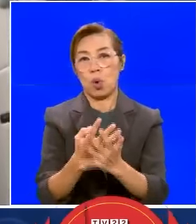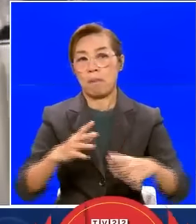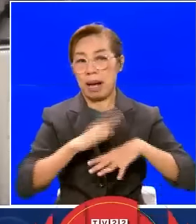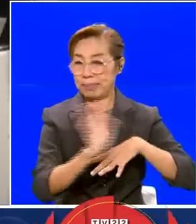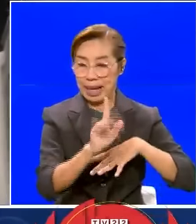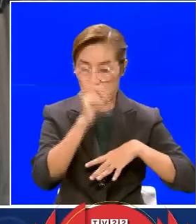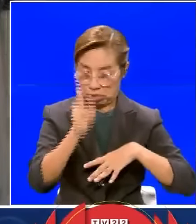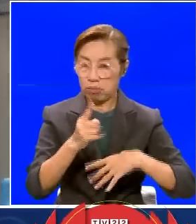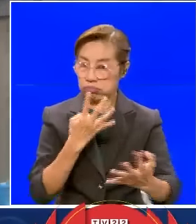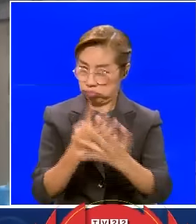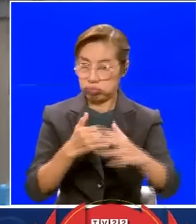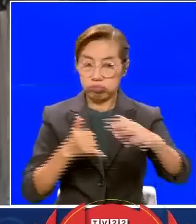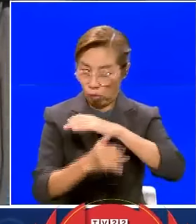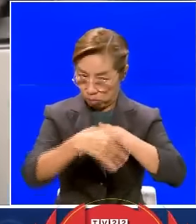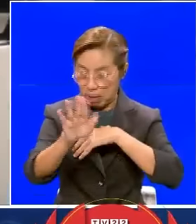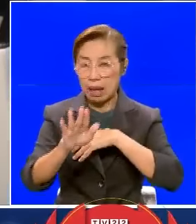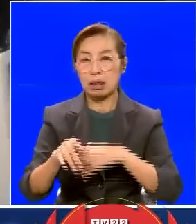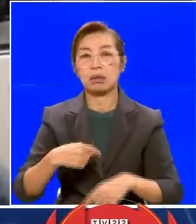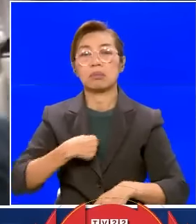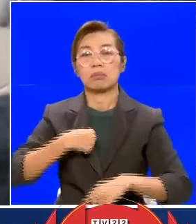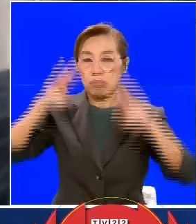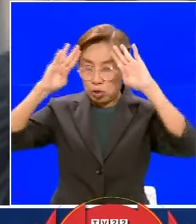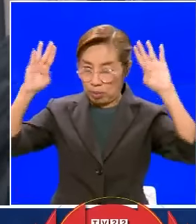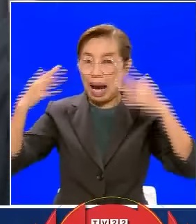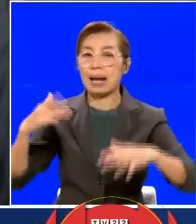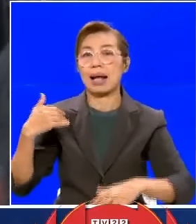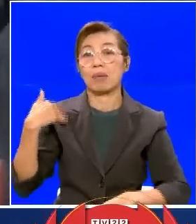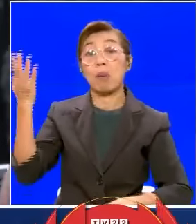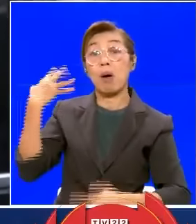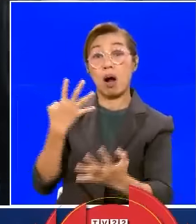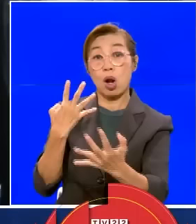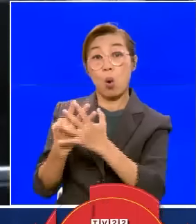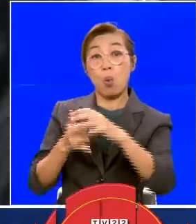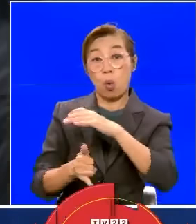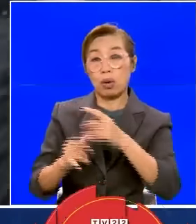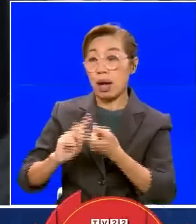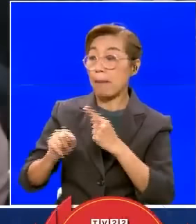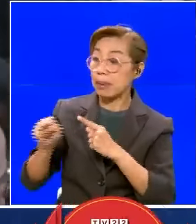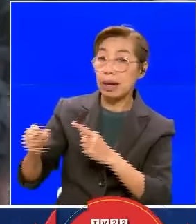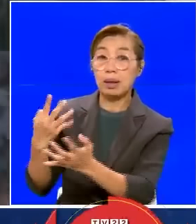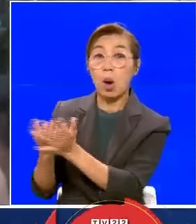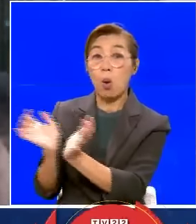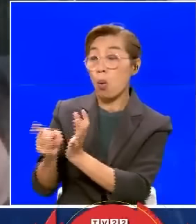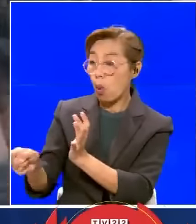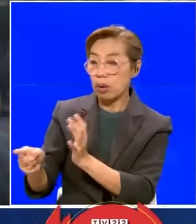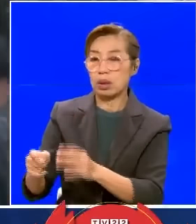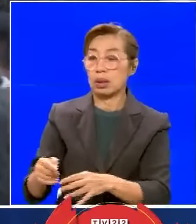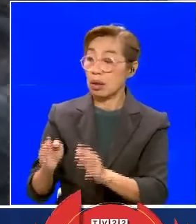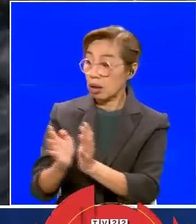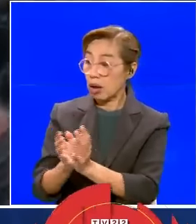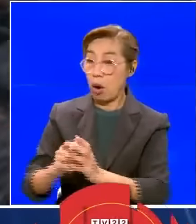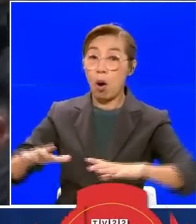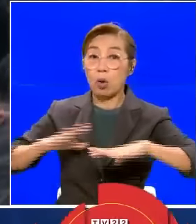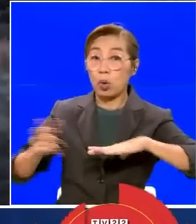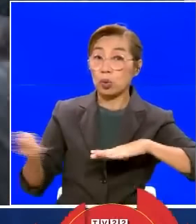ในเรื่องนี้เพื่อนนักโทษหลายคนอยู่ระหว่างการพักโทษไปทำความผิดซ้ำเช่นไปเสพยาเสพติด